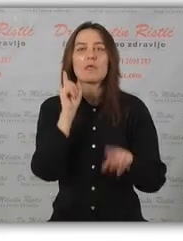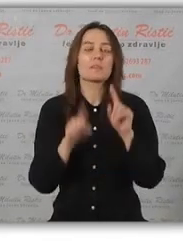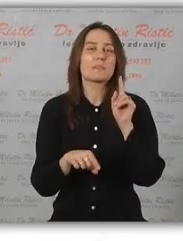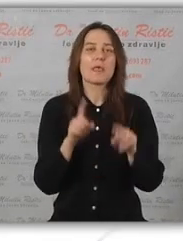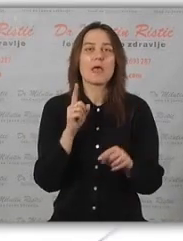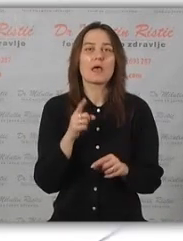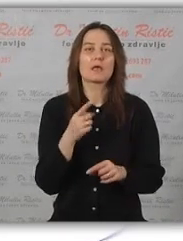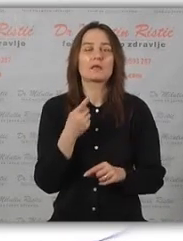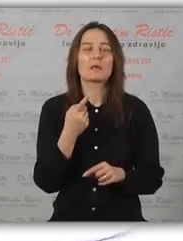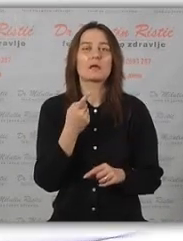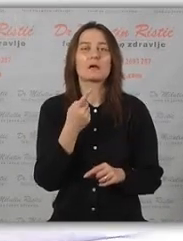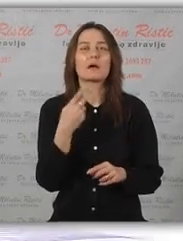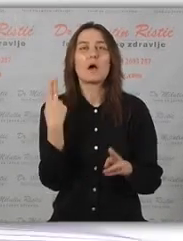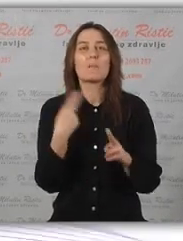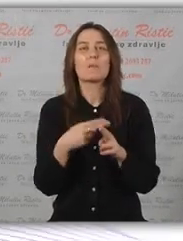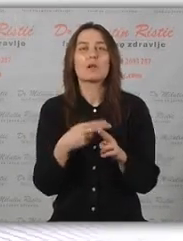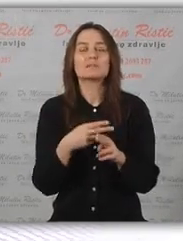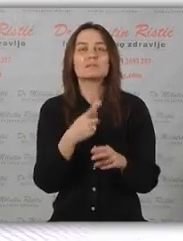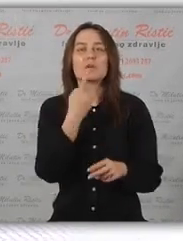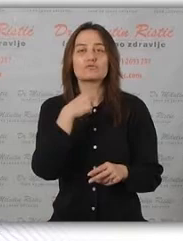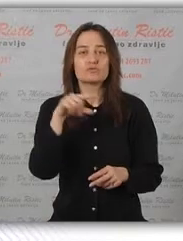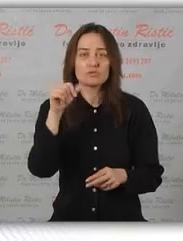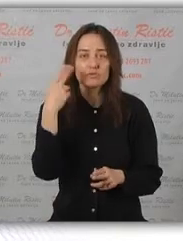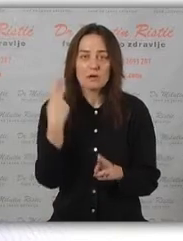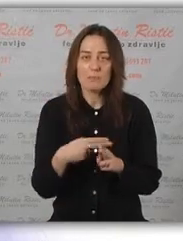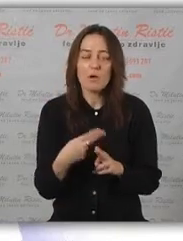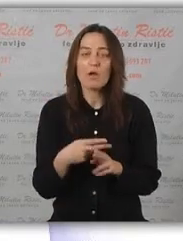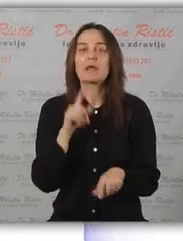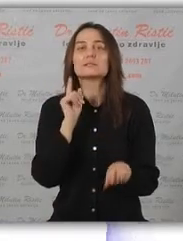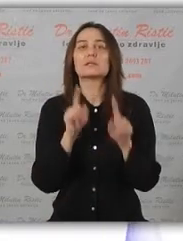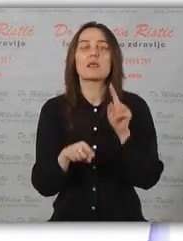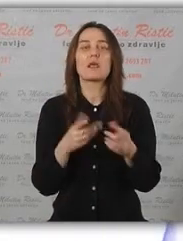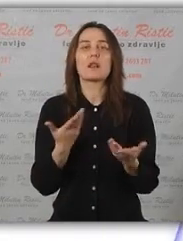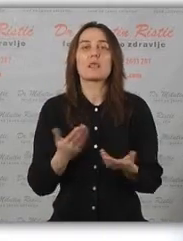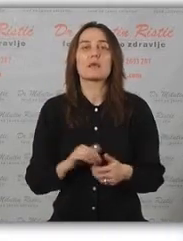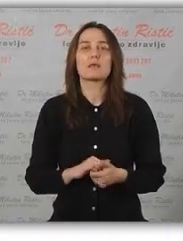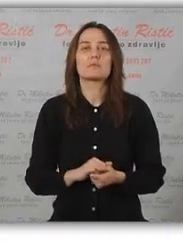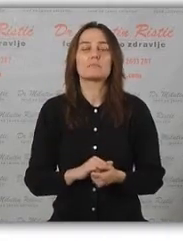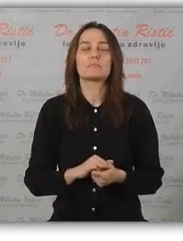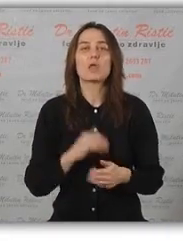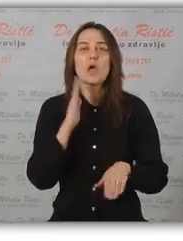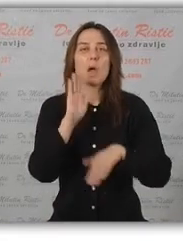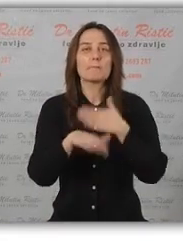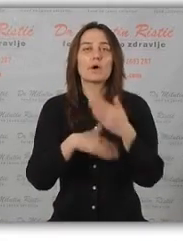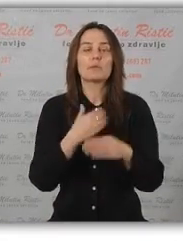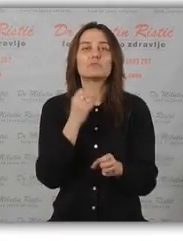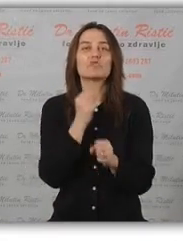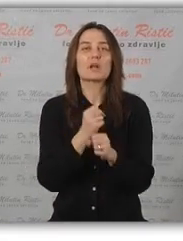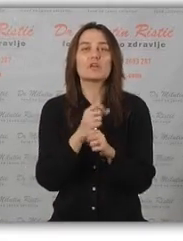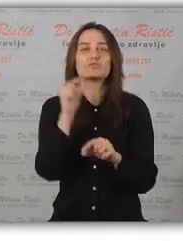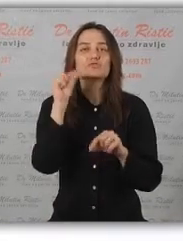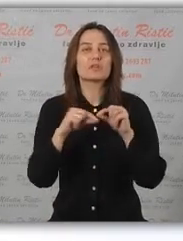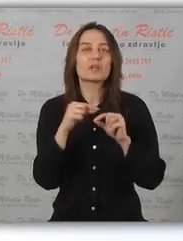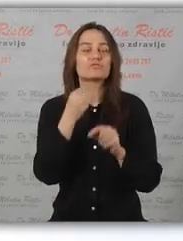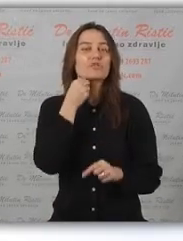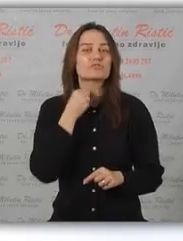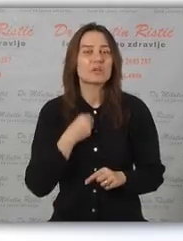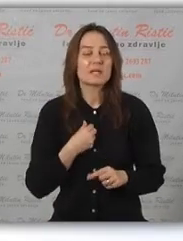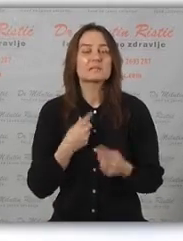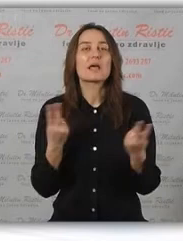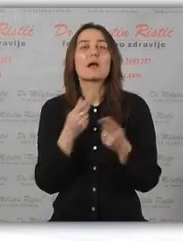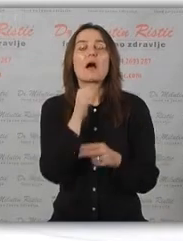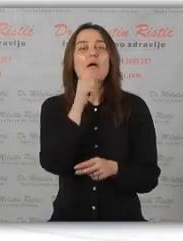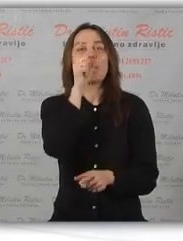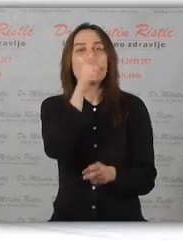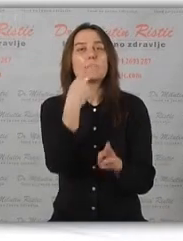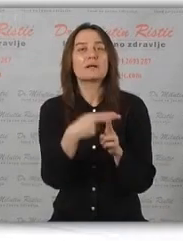od nekih endokrinoloških bolesti kao što je šećerna bolest ili poremećen rad štitaste žlezde,